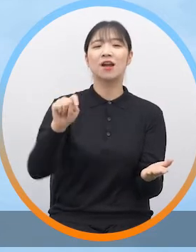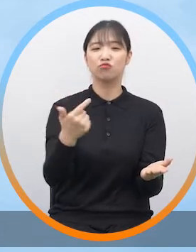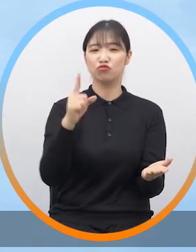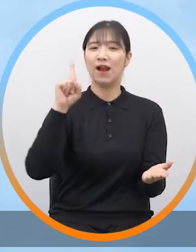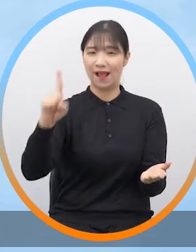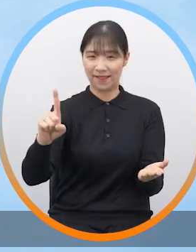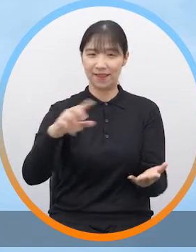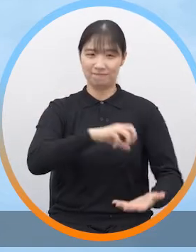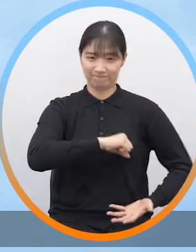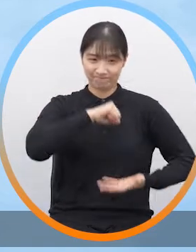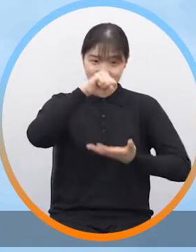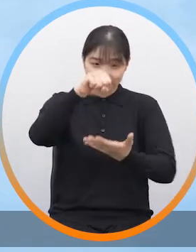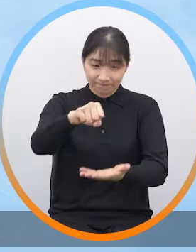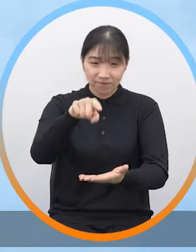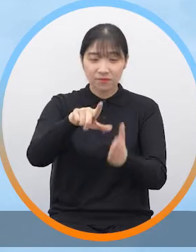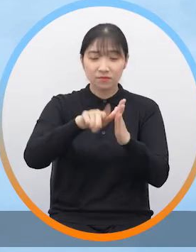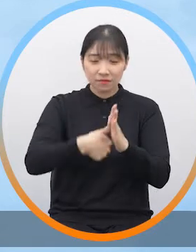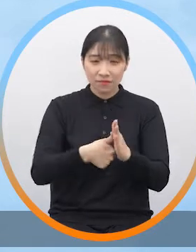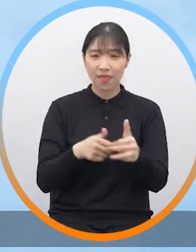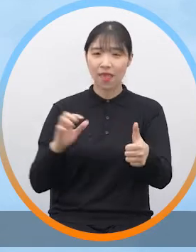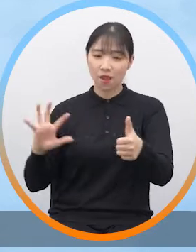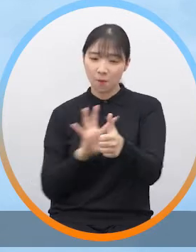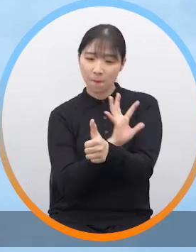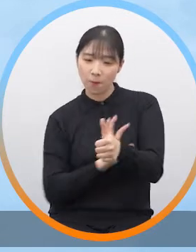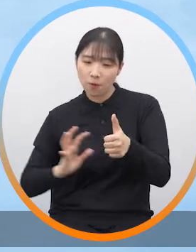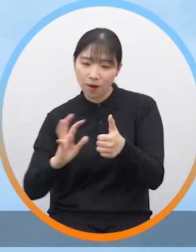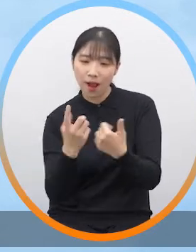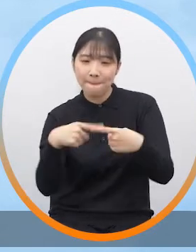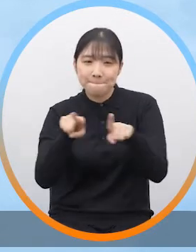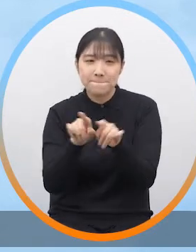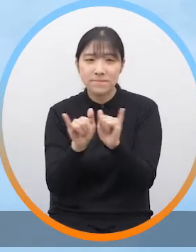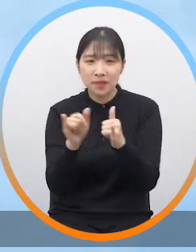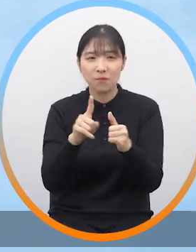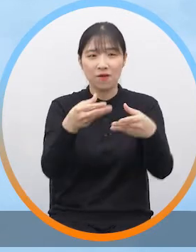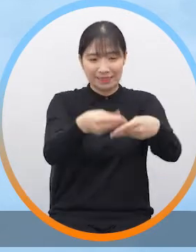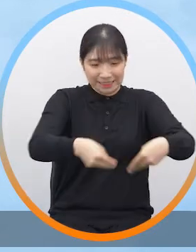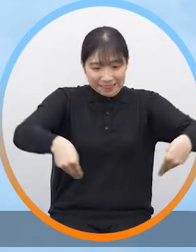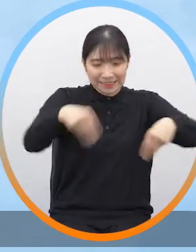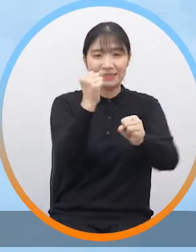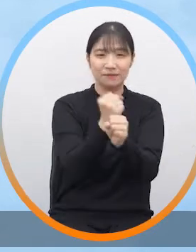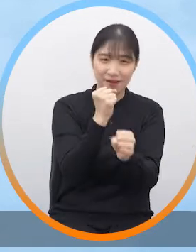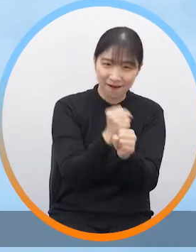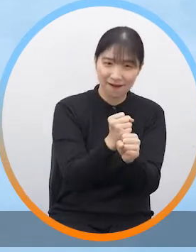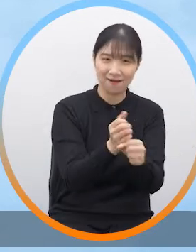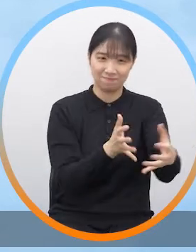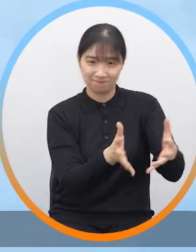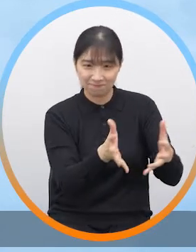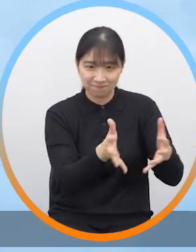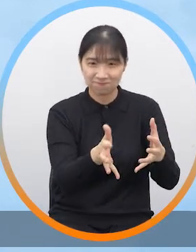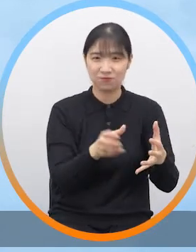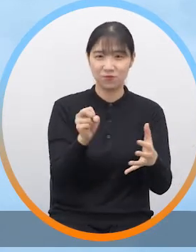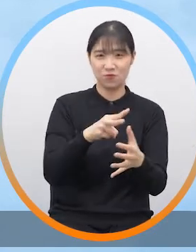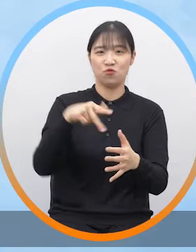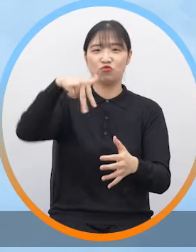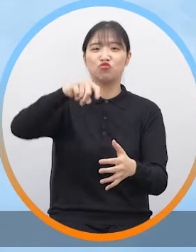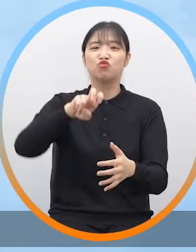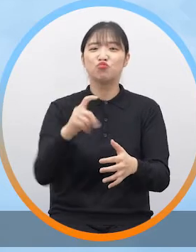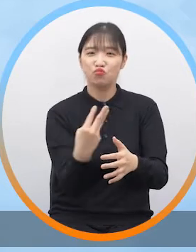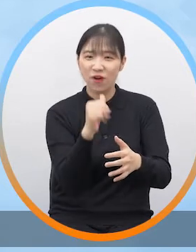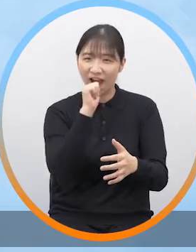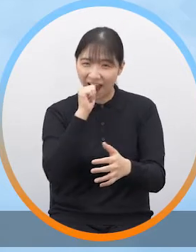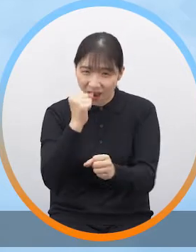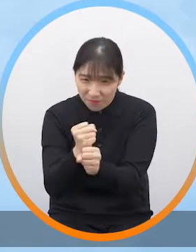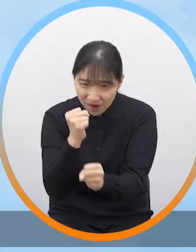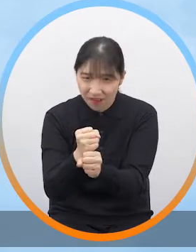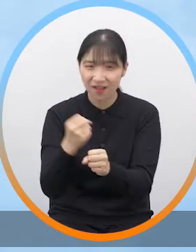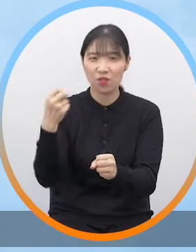갔는데 그때의 왕인과 동행자들이 그릇을 만든 토공, 주물을 만드는 야공,